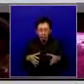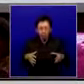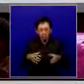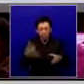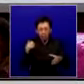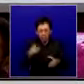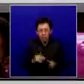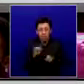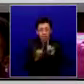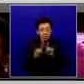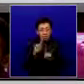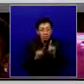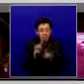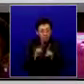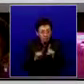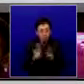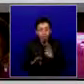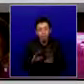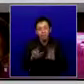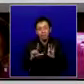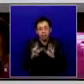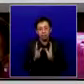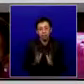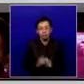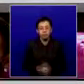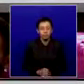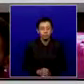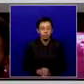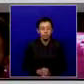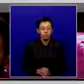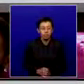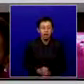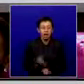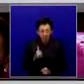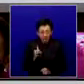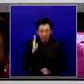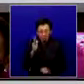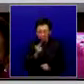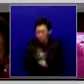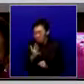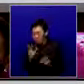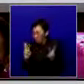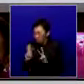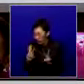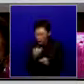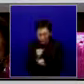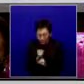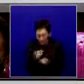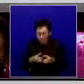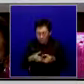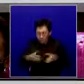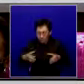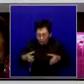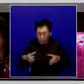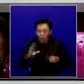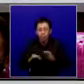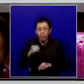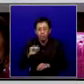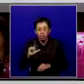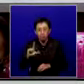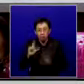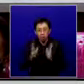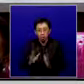ต่สถิติที่จับได้ประมาณนี้และยังจะตกงานเพิ่มขึ้นจนเป็น10ล้านคนและจะขึ้นไปมากกว่